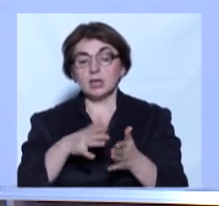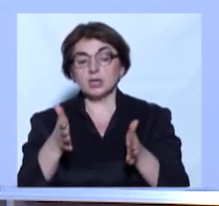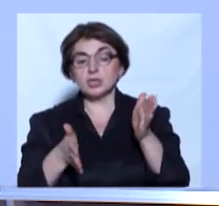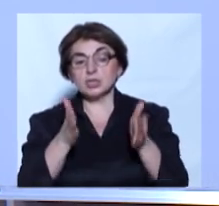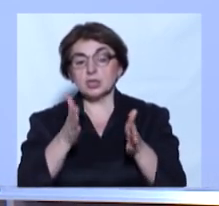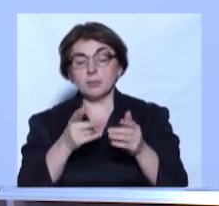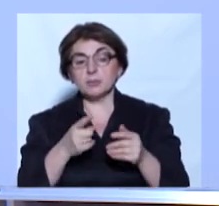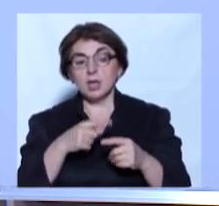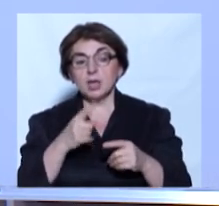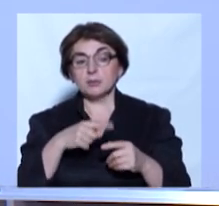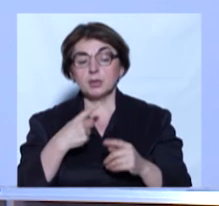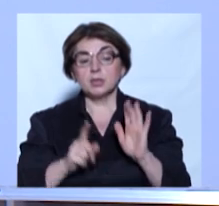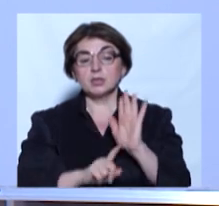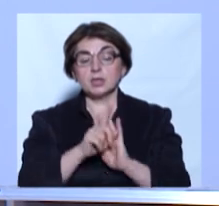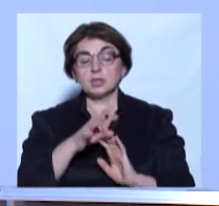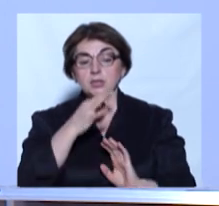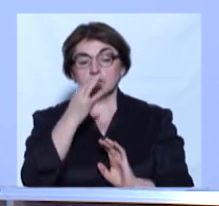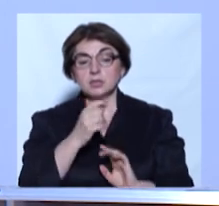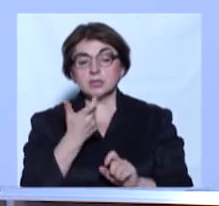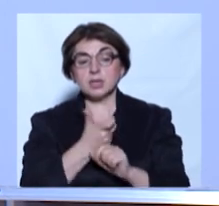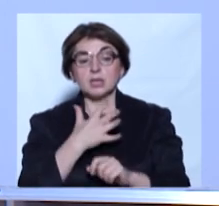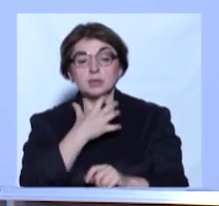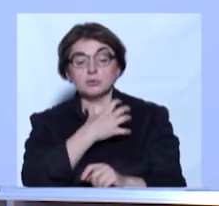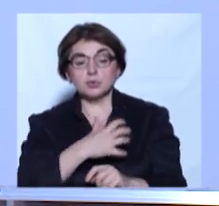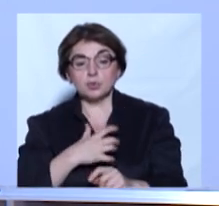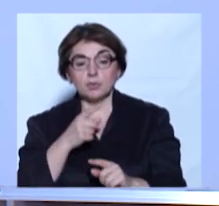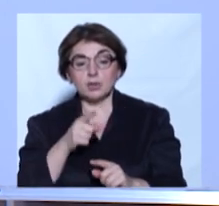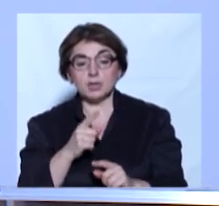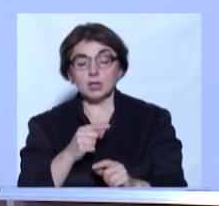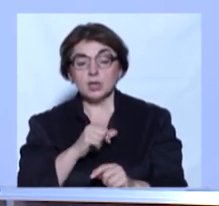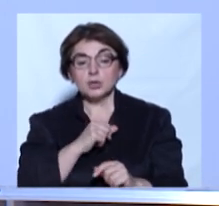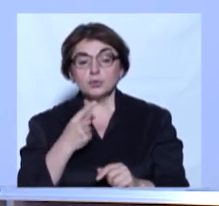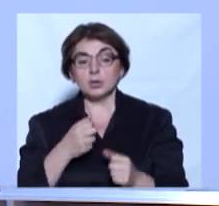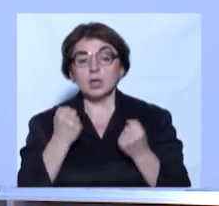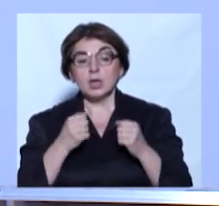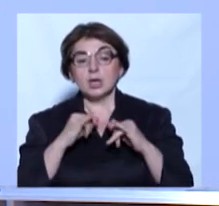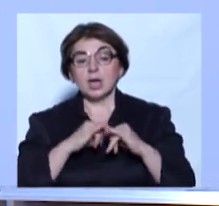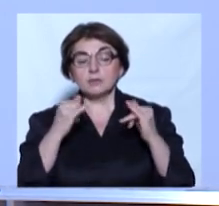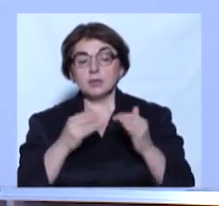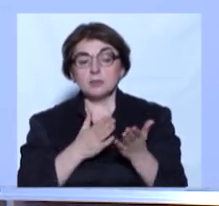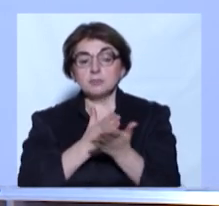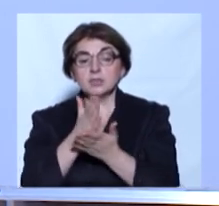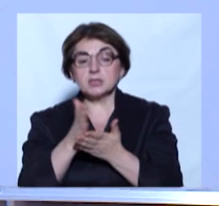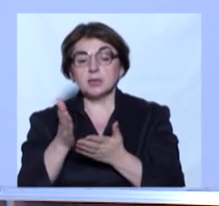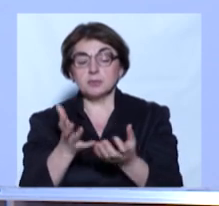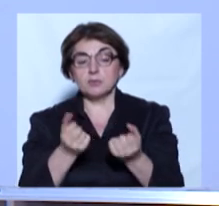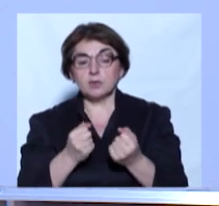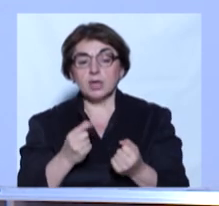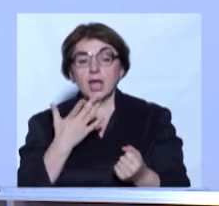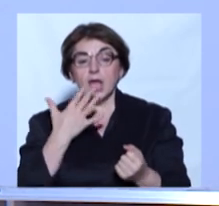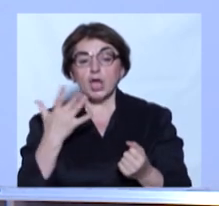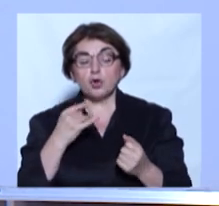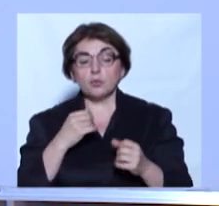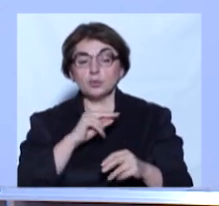ერთი რამ თქვა. მე თავში გაკვეთილის ვახსენე, რომ ძალიან მნიშვნელოვანია იმის, რომ მდგრადი განვითარების მიზნებს მივაღწიოთ ეროვნული